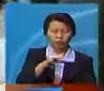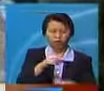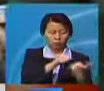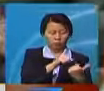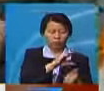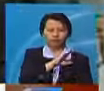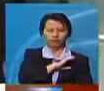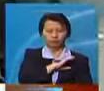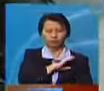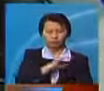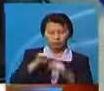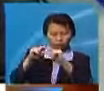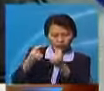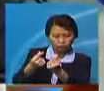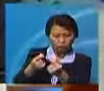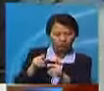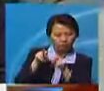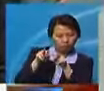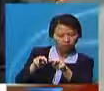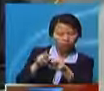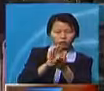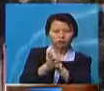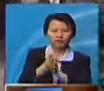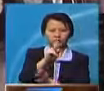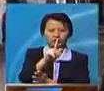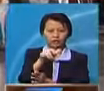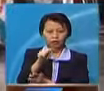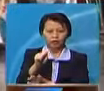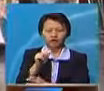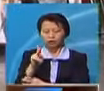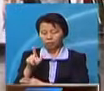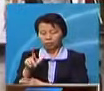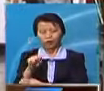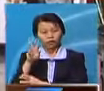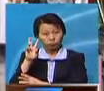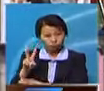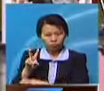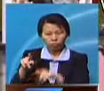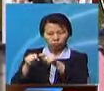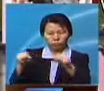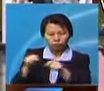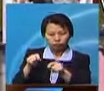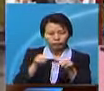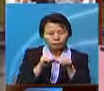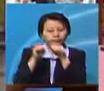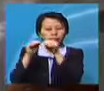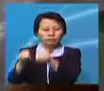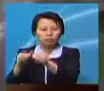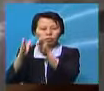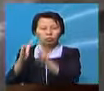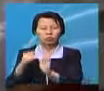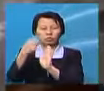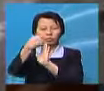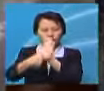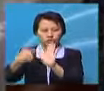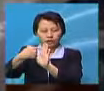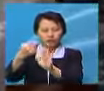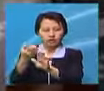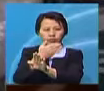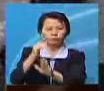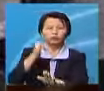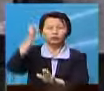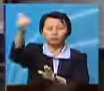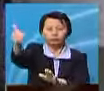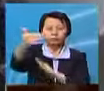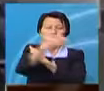PDRM. Sindiket terbabit dikesan menjadikan KLIA dan KLIA2 sebagai pusat transit warga Sri Lanka sebelum ke